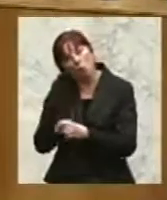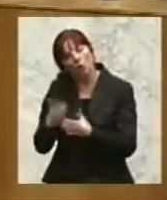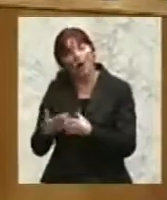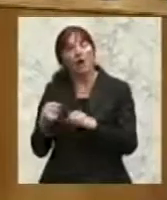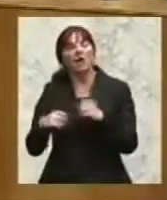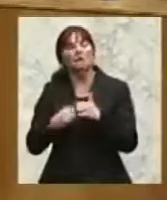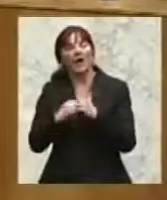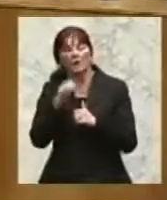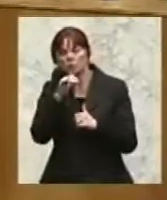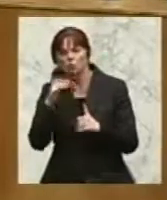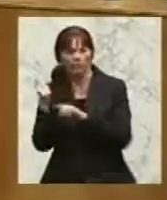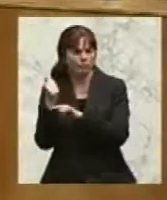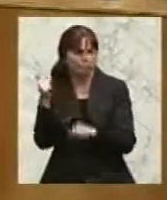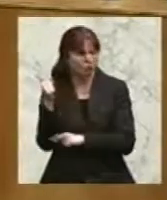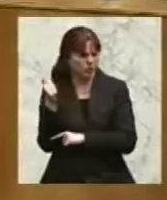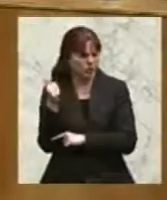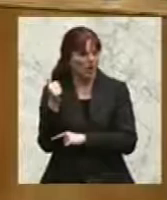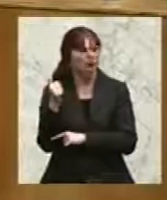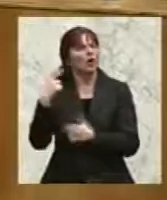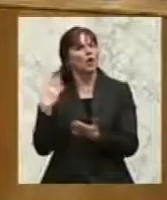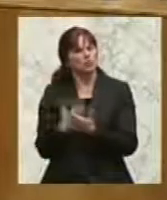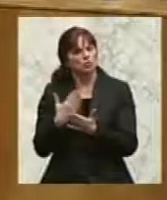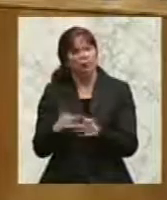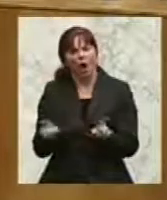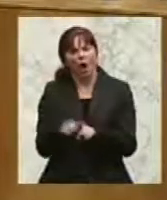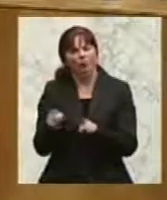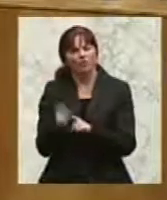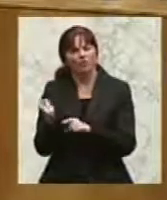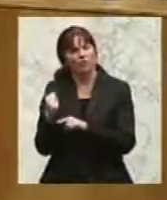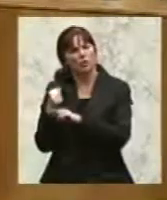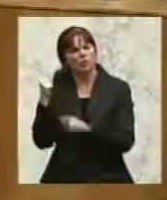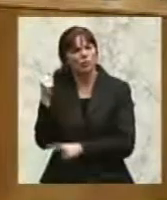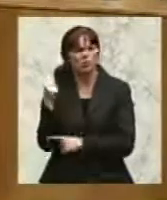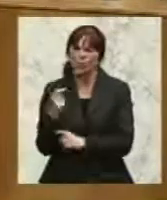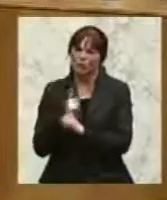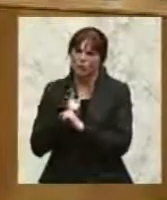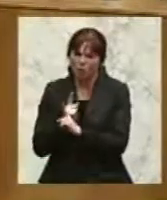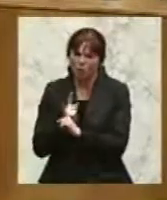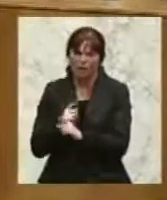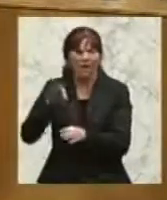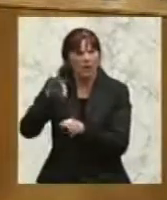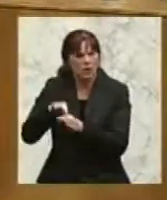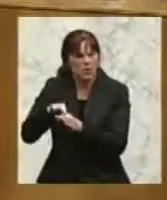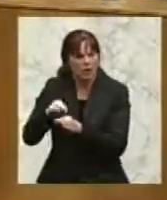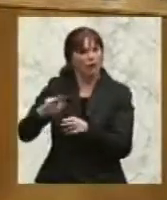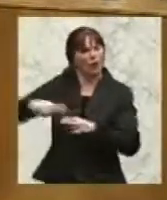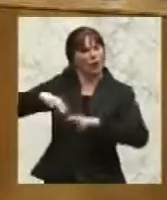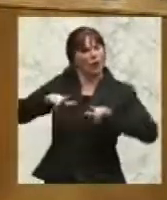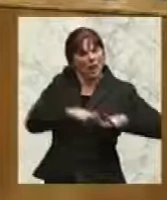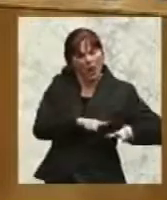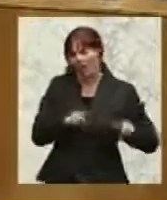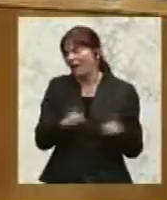der aufgrund des äußerst restriktiven Budgetvollzugs der letzten Jahre angesparten Rücklage des Rechnungshofes nicht bedeckt